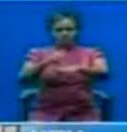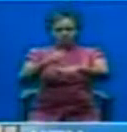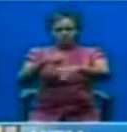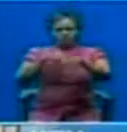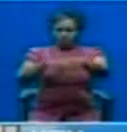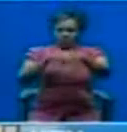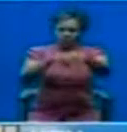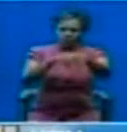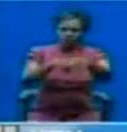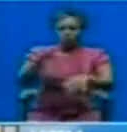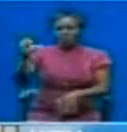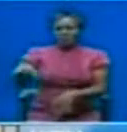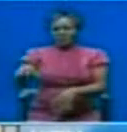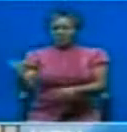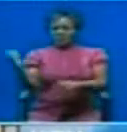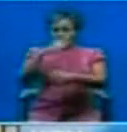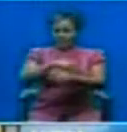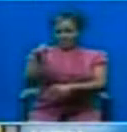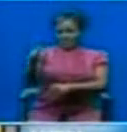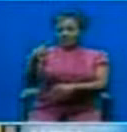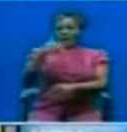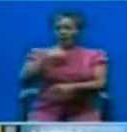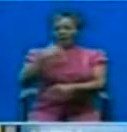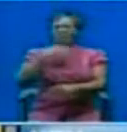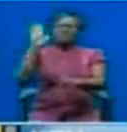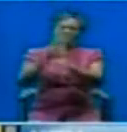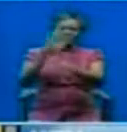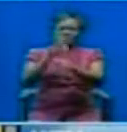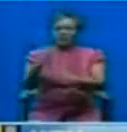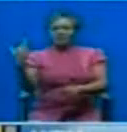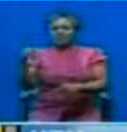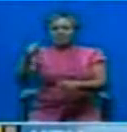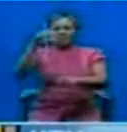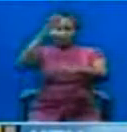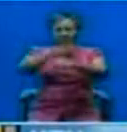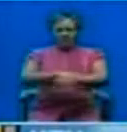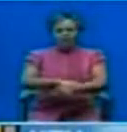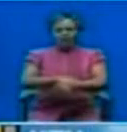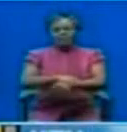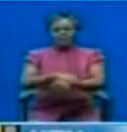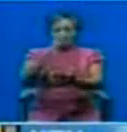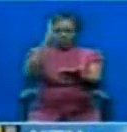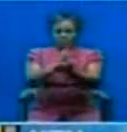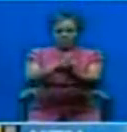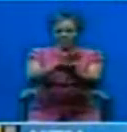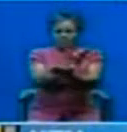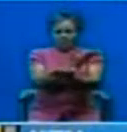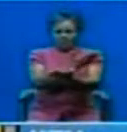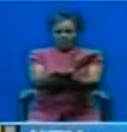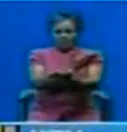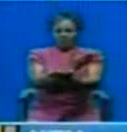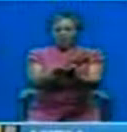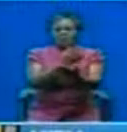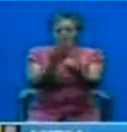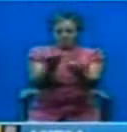waandamane hadi sokoni. Siku hiyo walibeba vitu vingi. Walichukua miogo, viazi